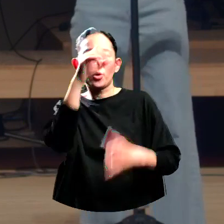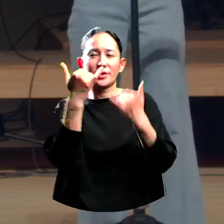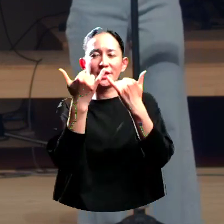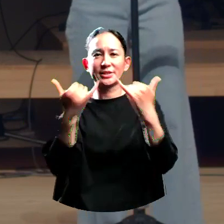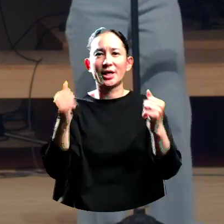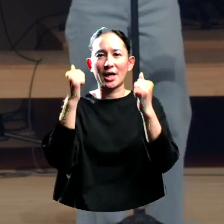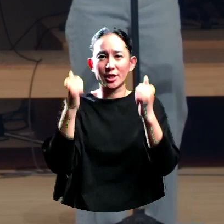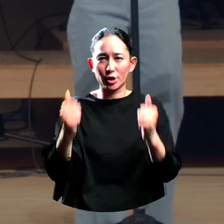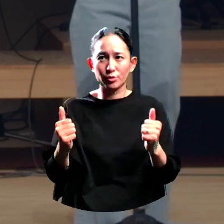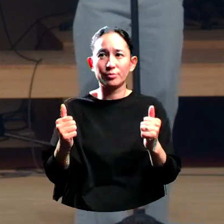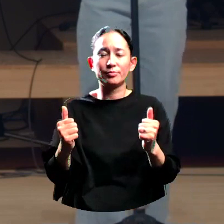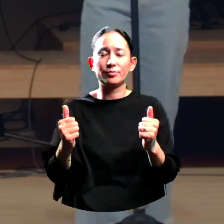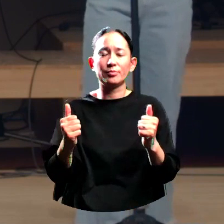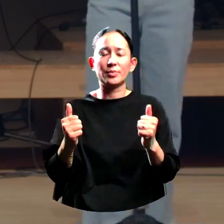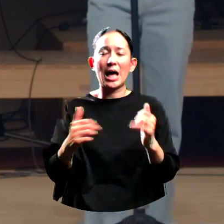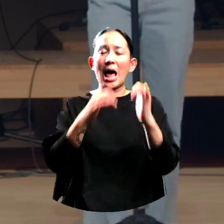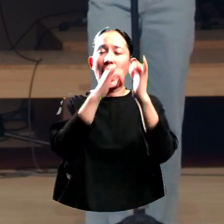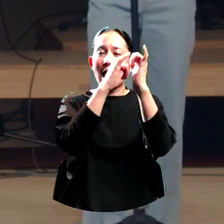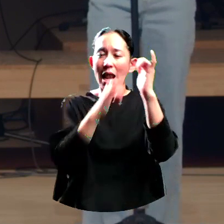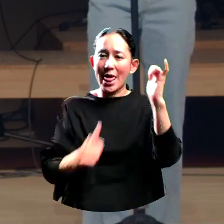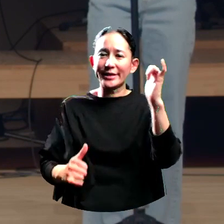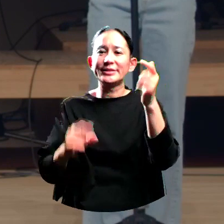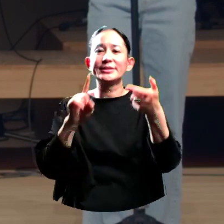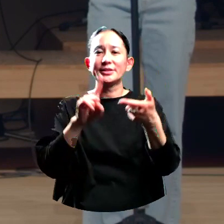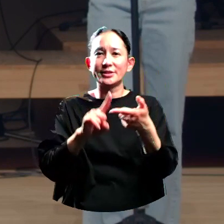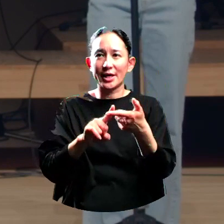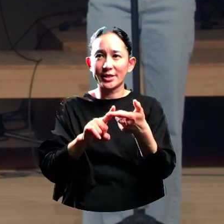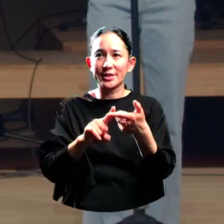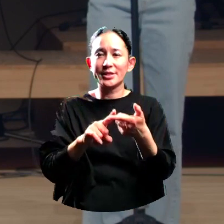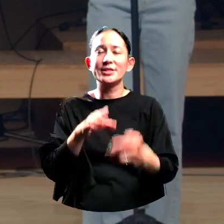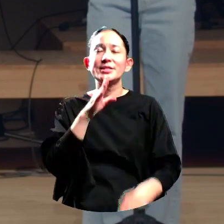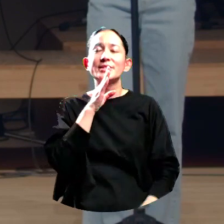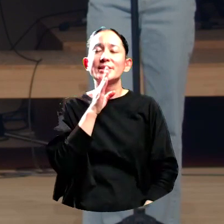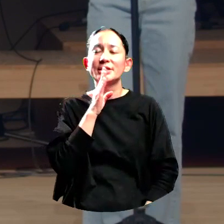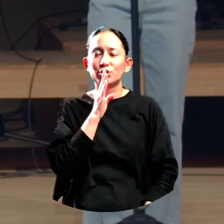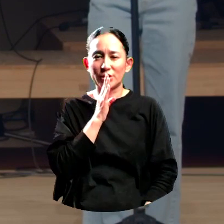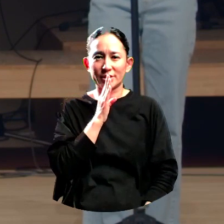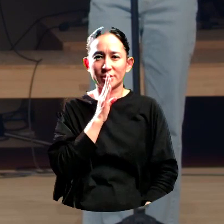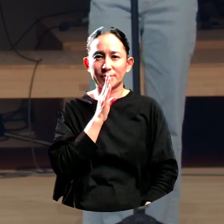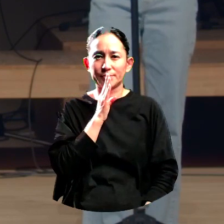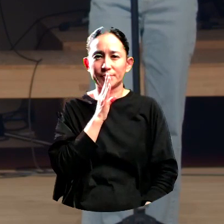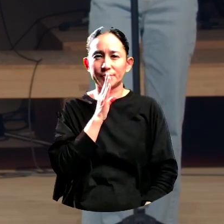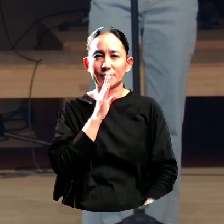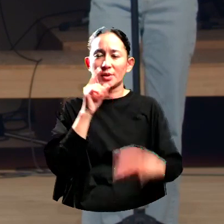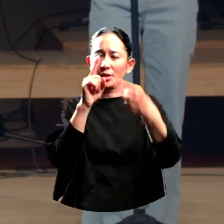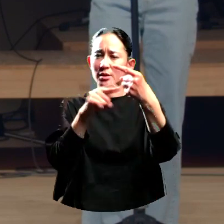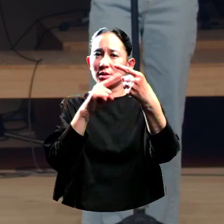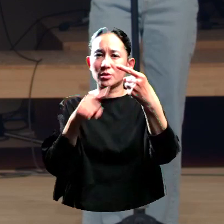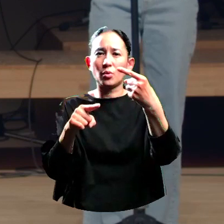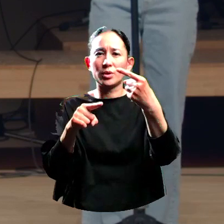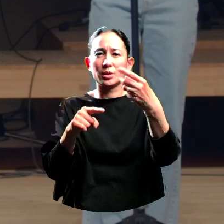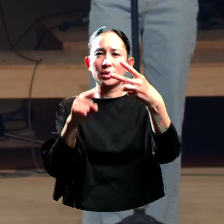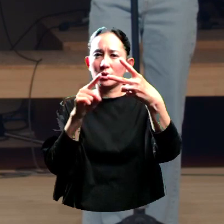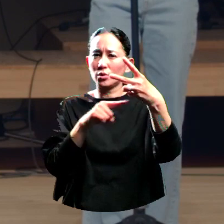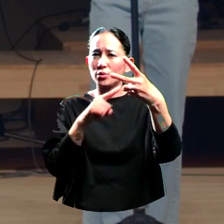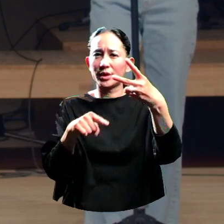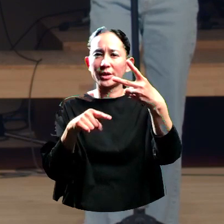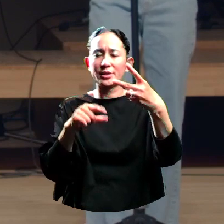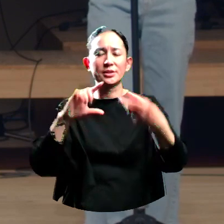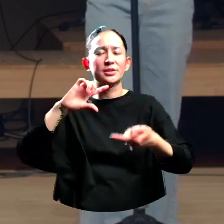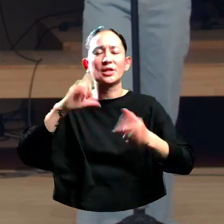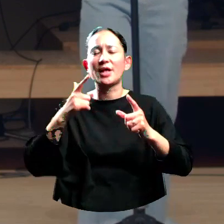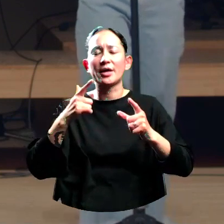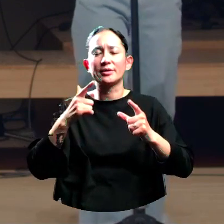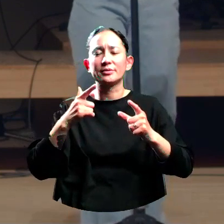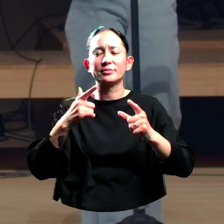いる歴史的事実です。 And it is confirmed by many witnesses. 一人や二人じゃない。 And not just one or two witnesses. 聖